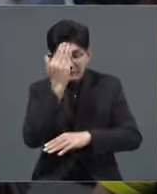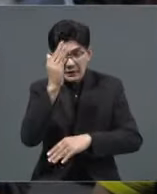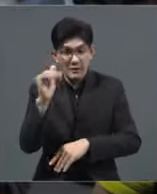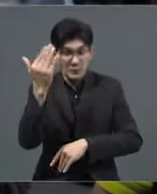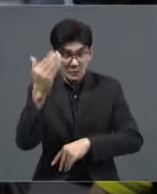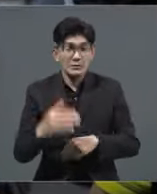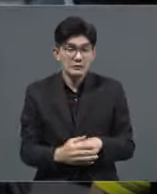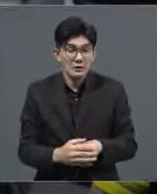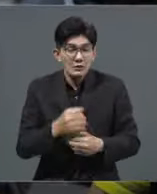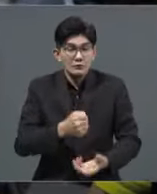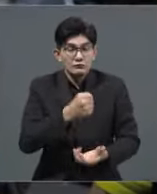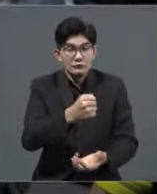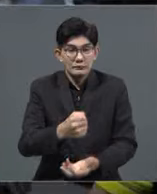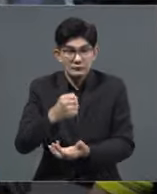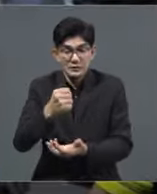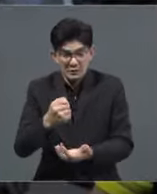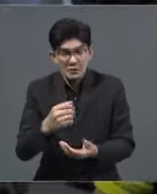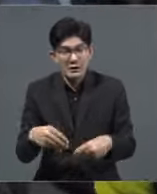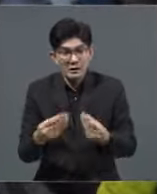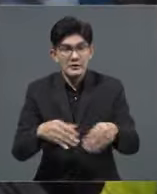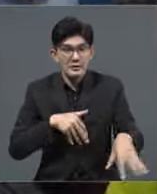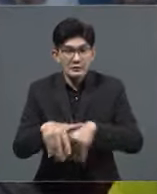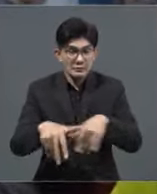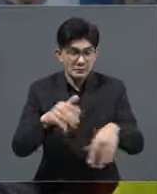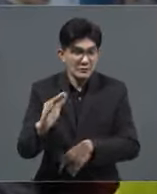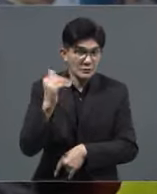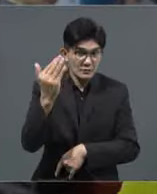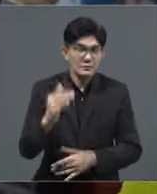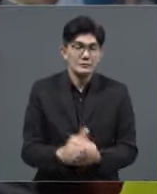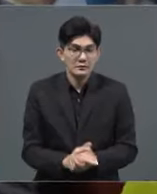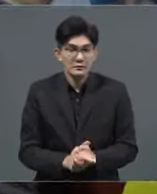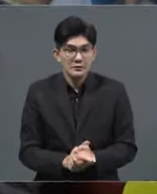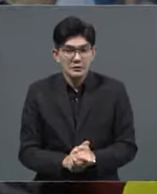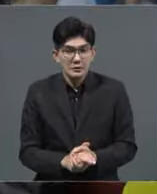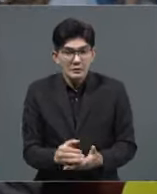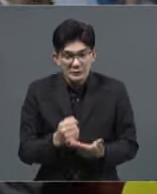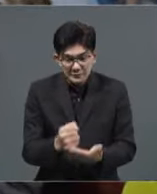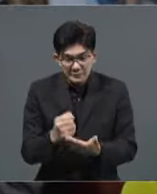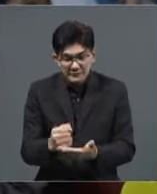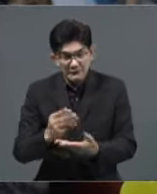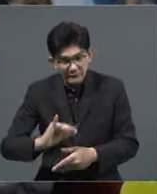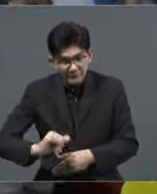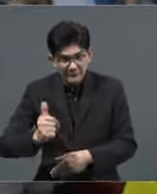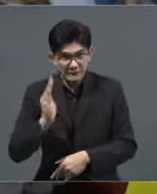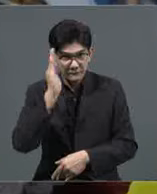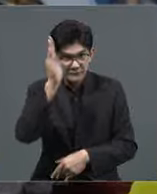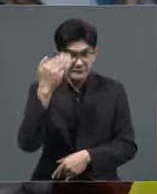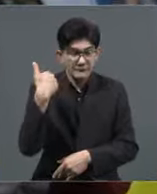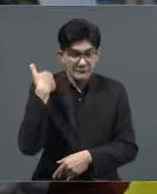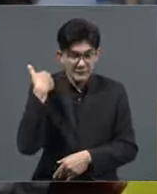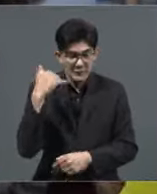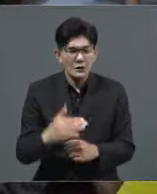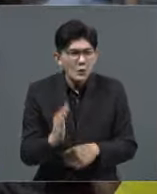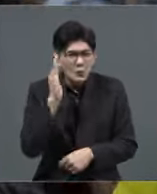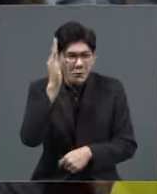ที่นำถุงยางชีพนะคะนำความช่วยเหลือเบื้องต้นให้พี่น้องประชาชนแล้วก็จะมีการเยียวยาฟื้นฟูกันต่อไปนะคะแต่ในระยะยาว